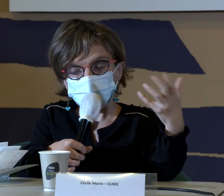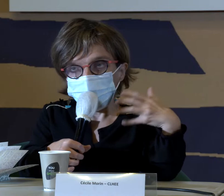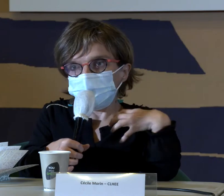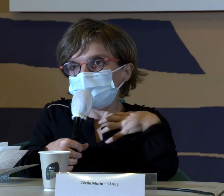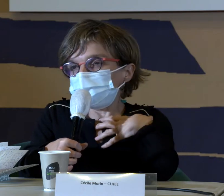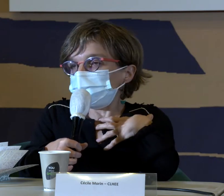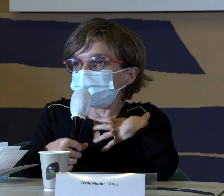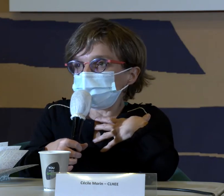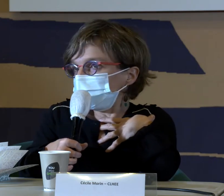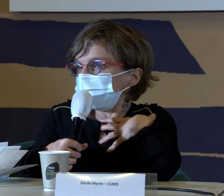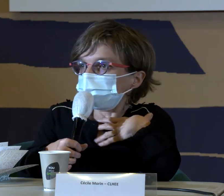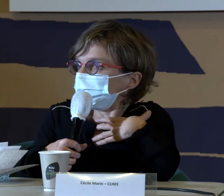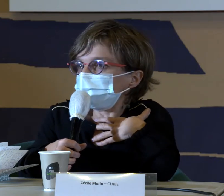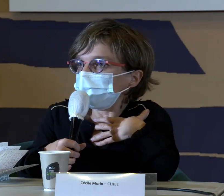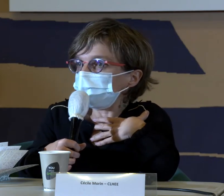été faits ».